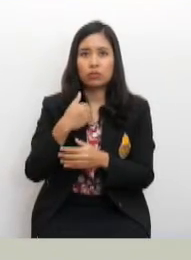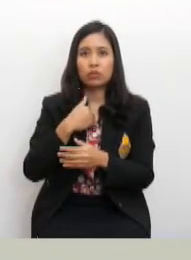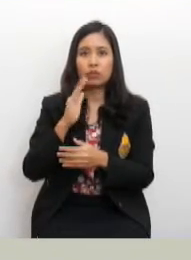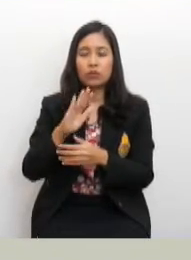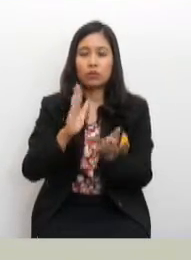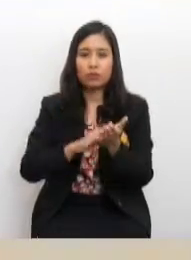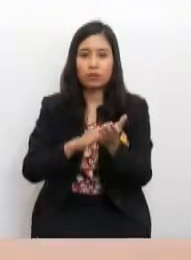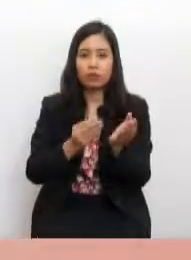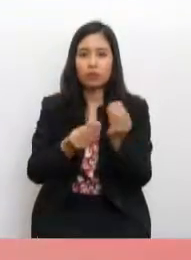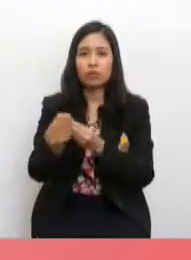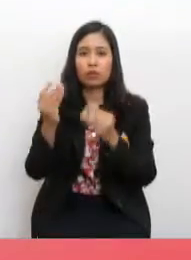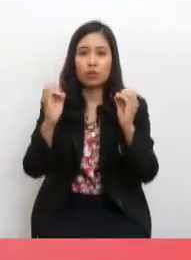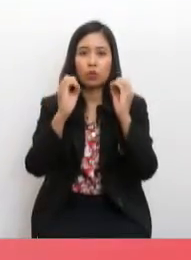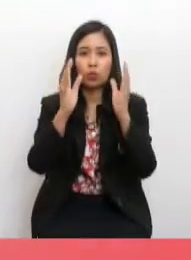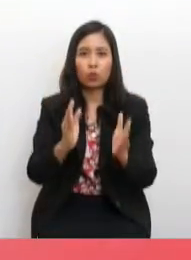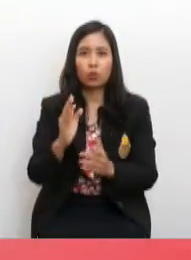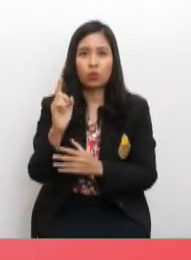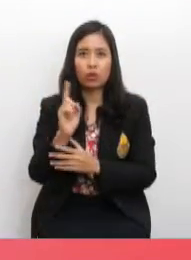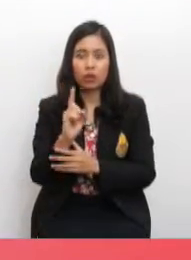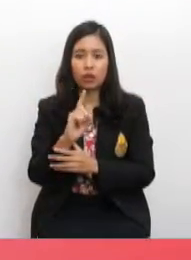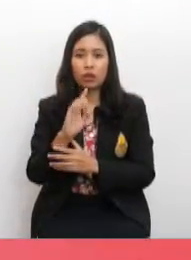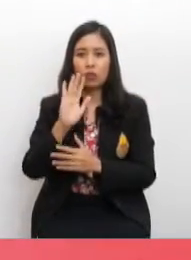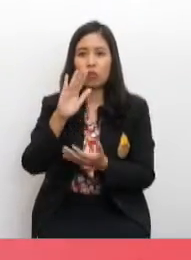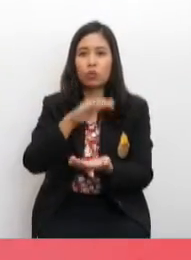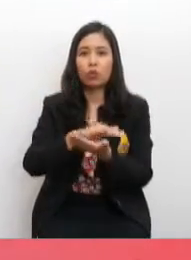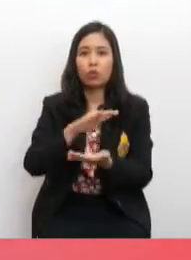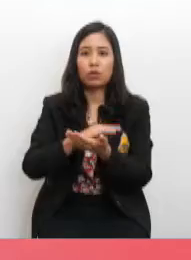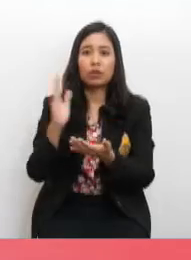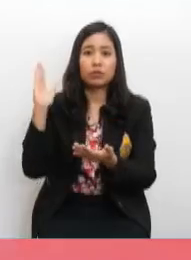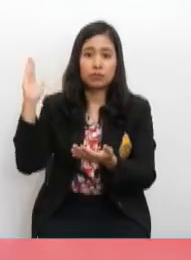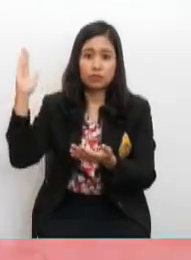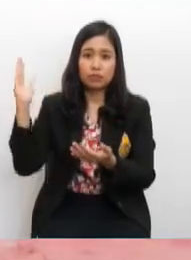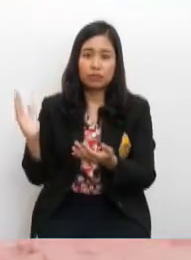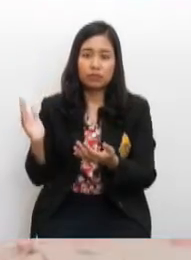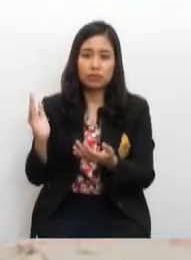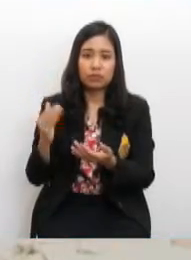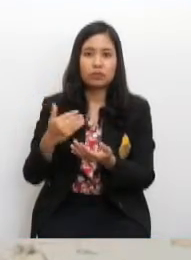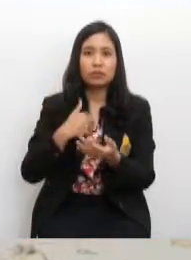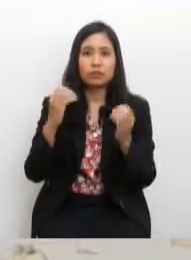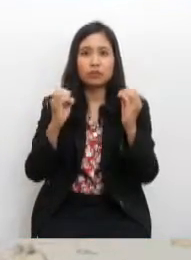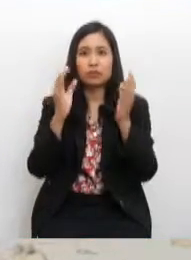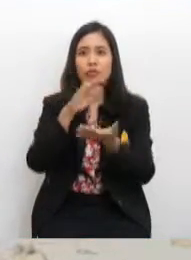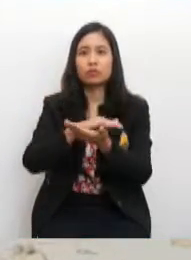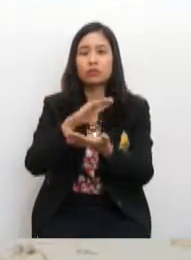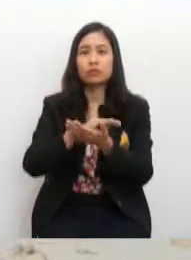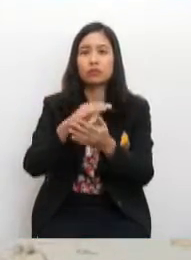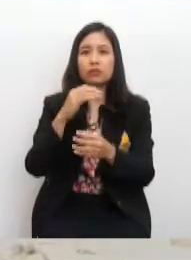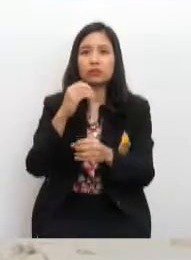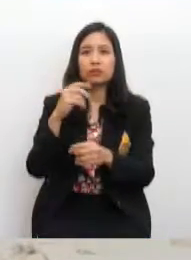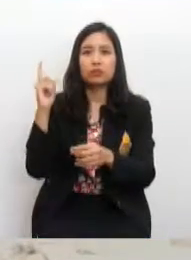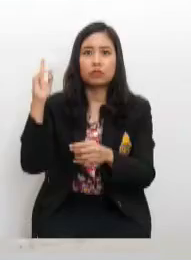คุณครูท่านหนึ่งชื่อราชวัตรกรองน้ำใส่แล้วซึ่งเป็นครูอยู่ที่บ้านค้อปัญญานุสรณ์